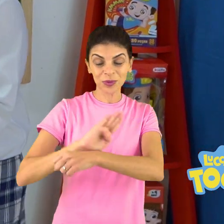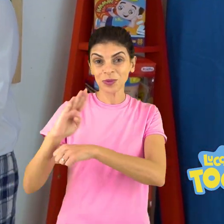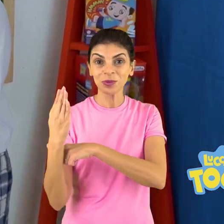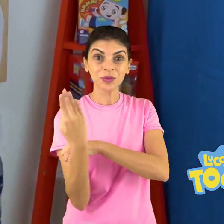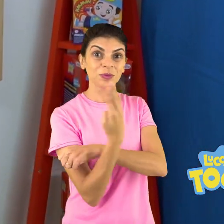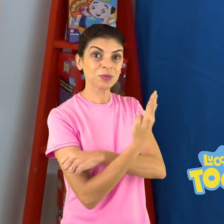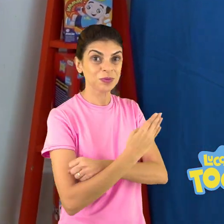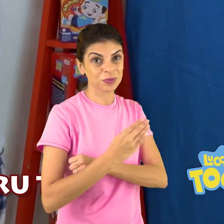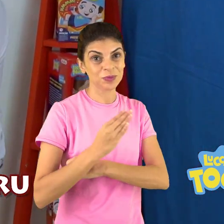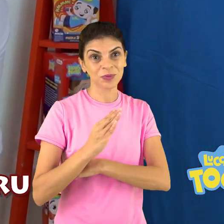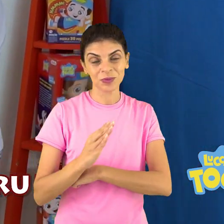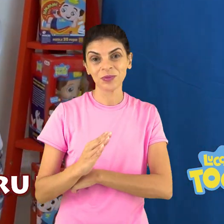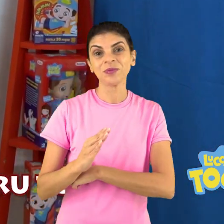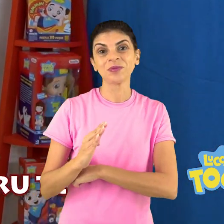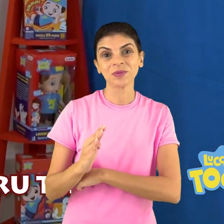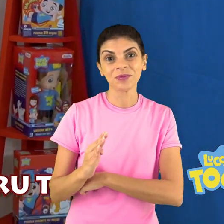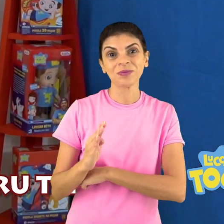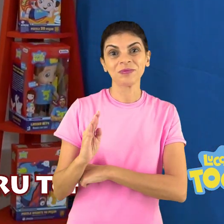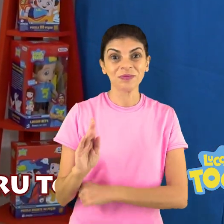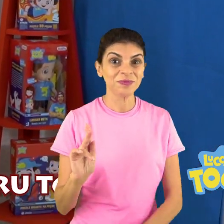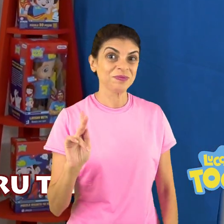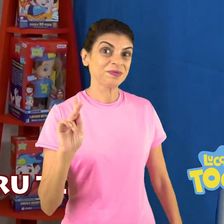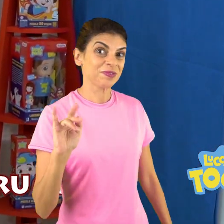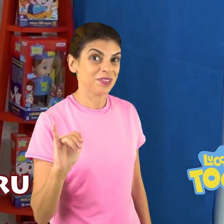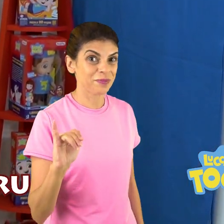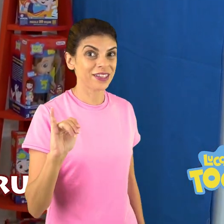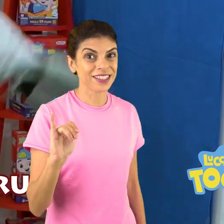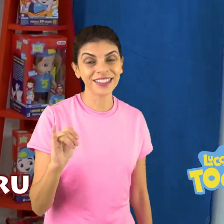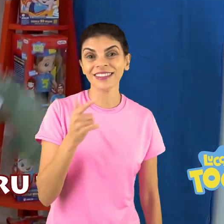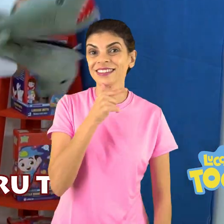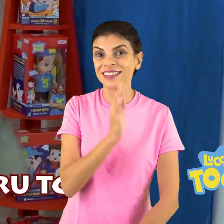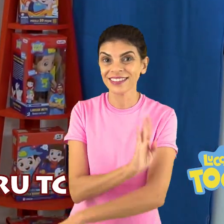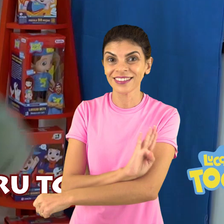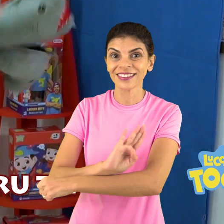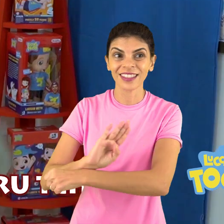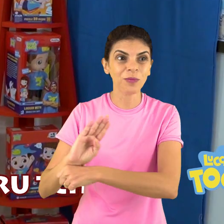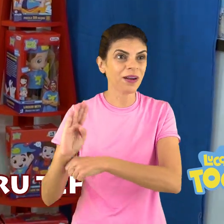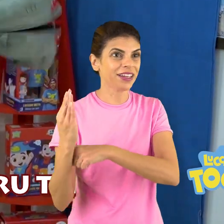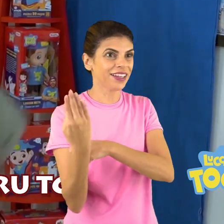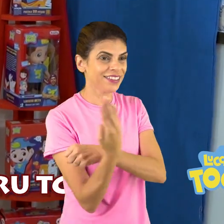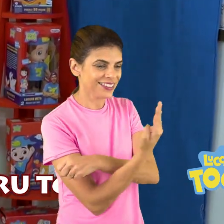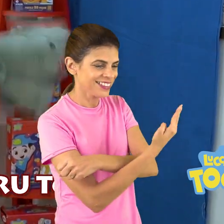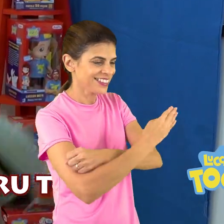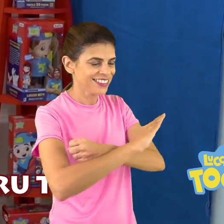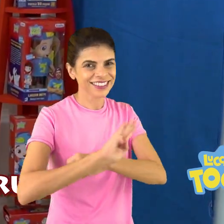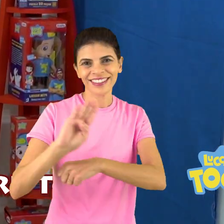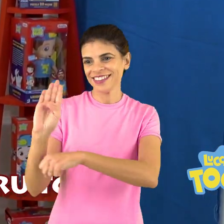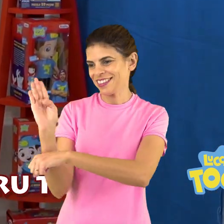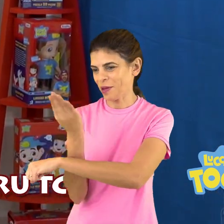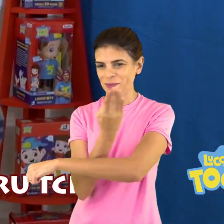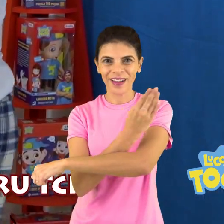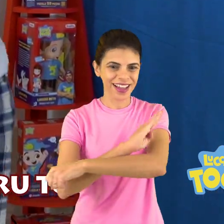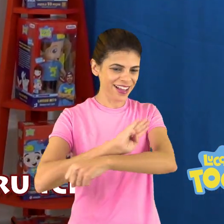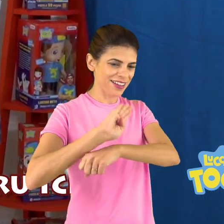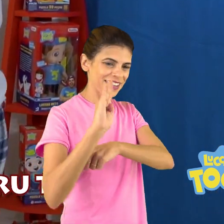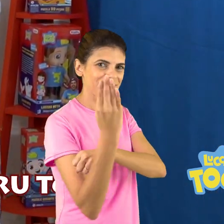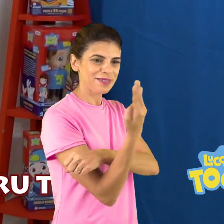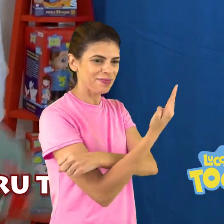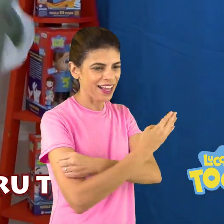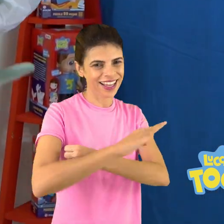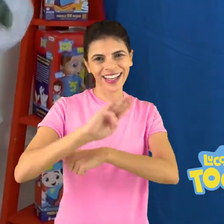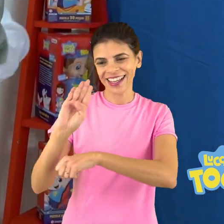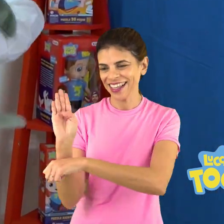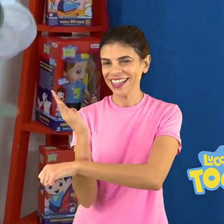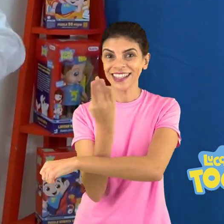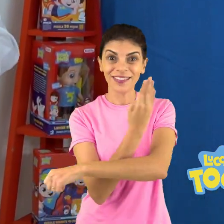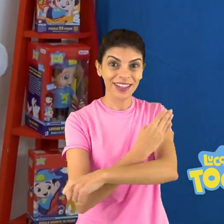tchutchurutchu. Daddy shark, chu-chu-ru-chu, daddy shark, chu-chu-ru-chu, daddy shark,